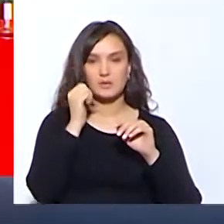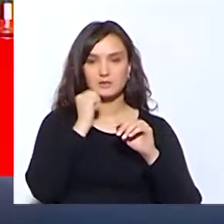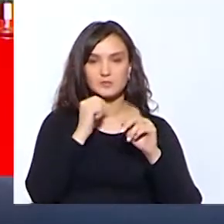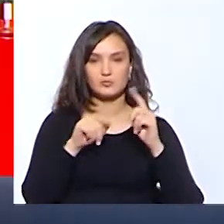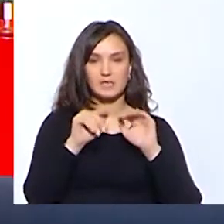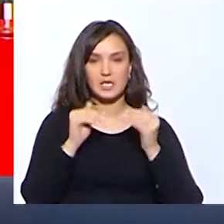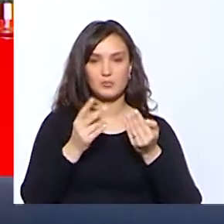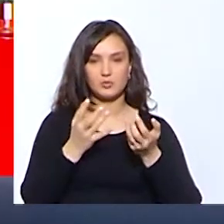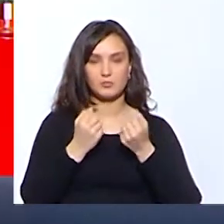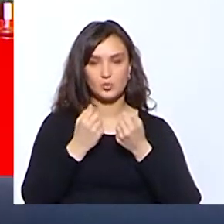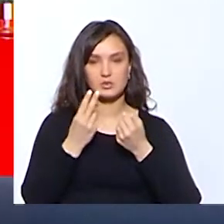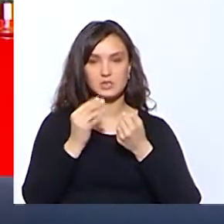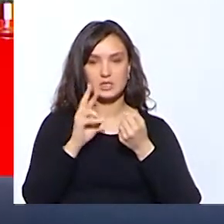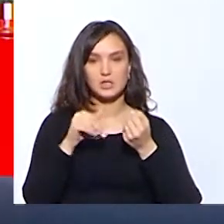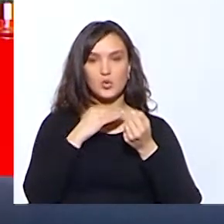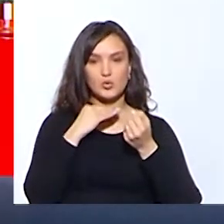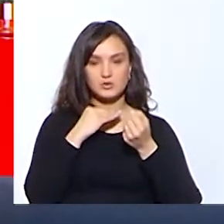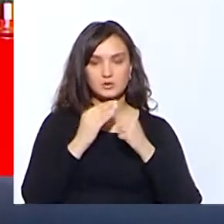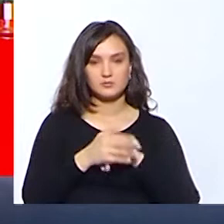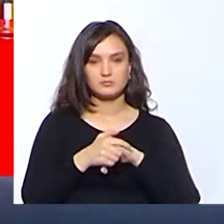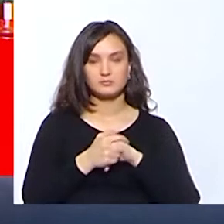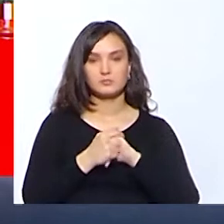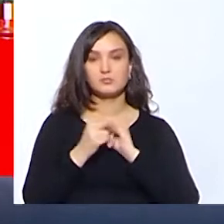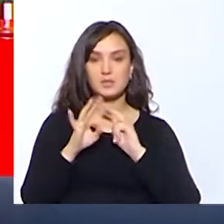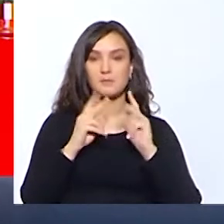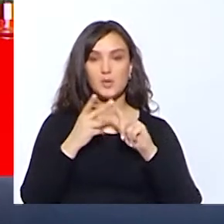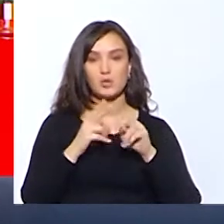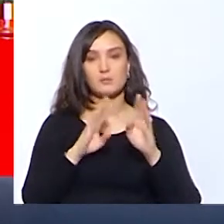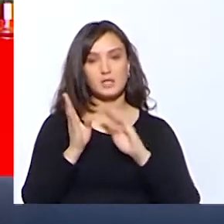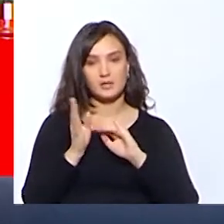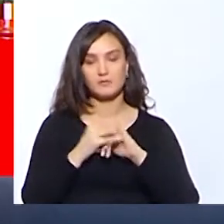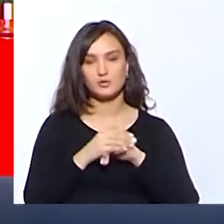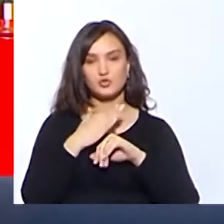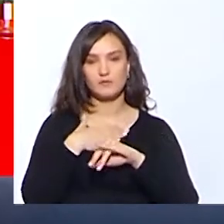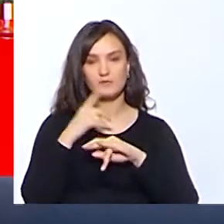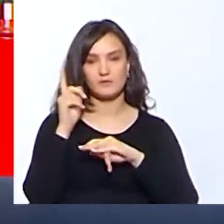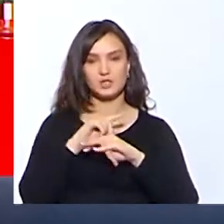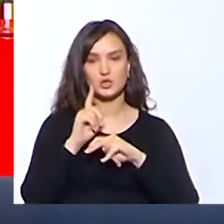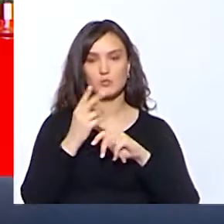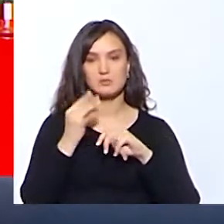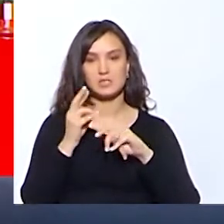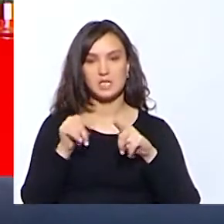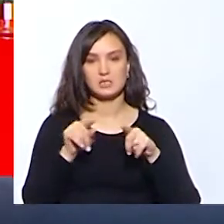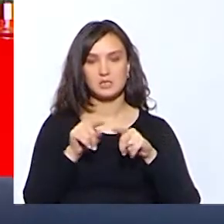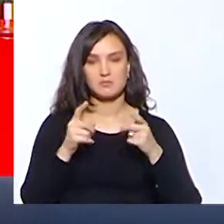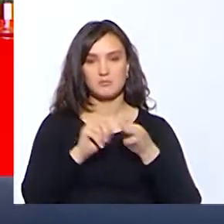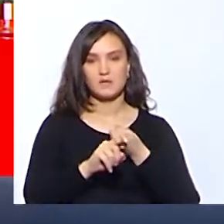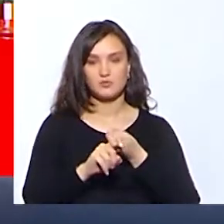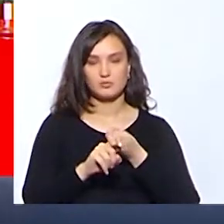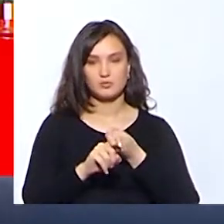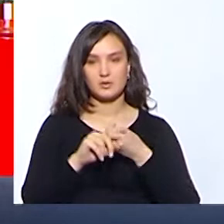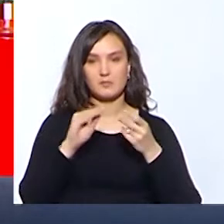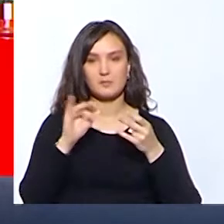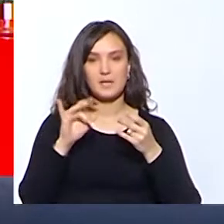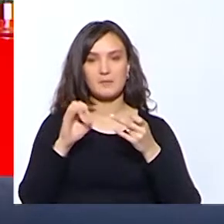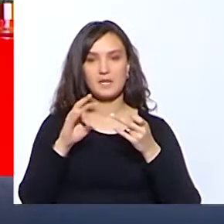ნაკლები უნდა მიირთვან ცილა და ხორცი და ასე შემდეგ, თუმცა მეორე მხრივ ჩვენ ვიცით, რომ ცილასთან არის მიბმული